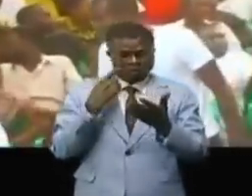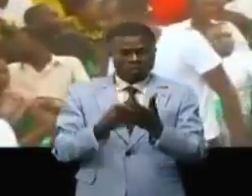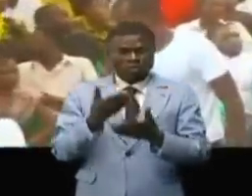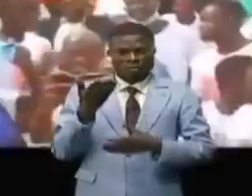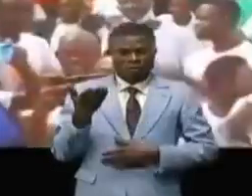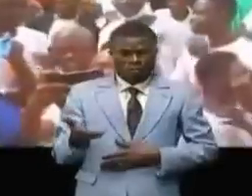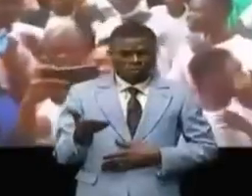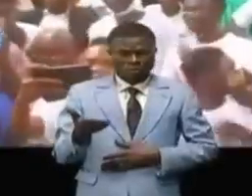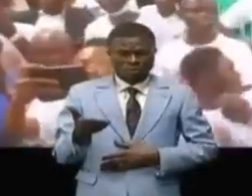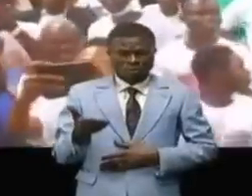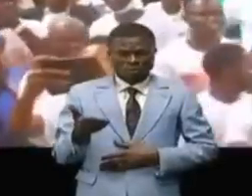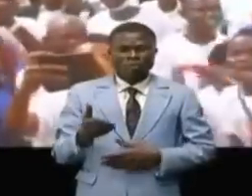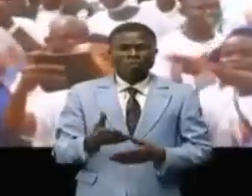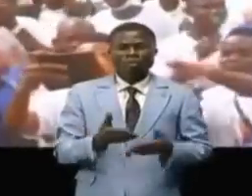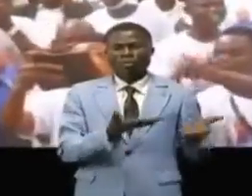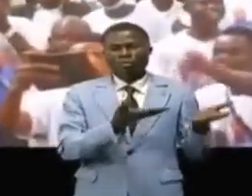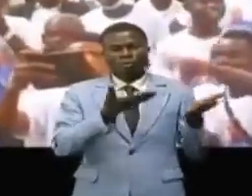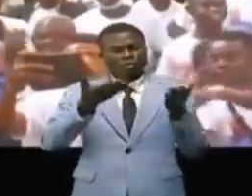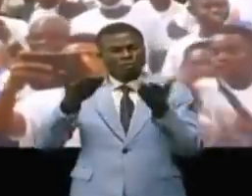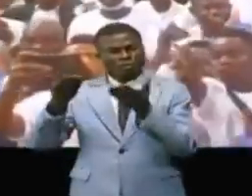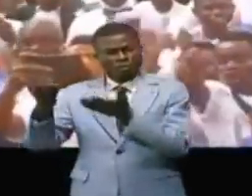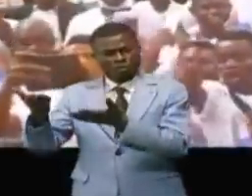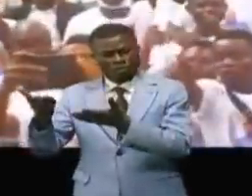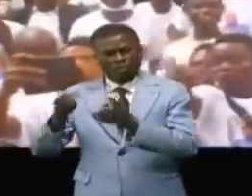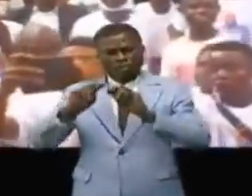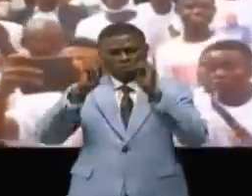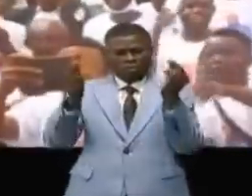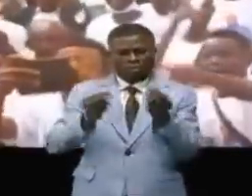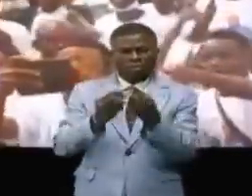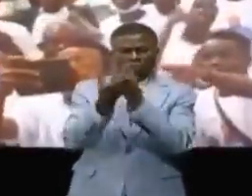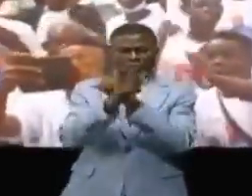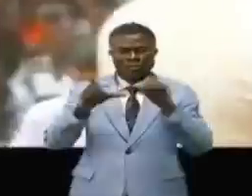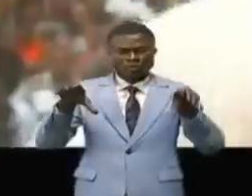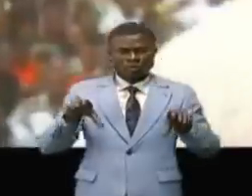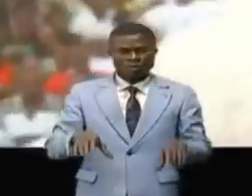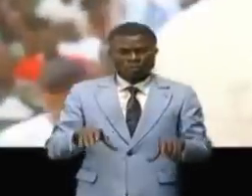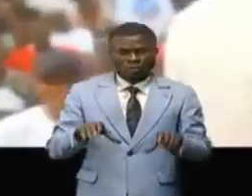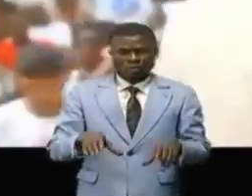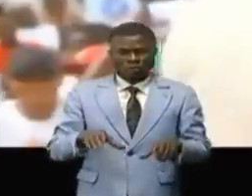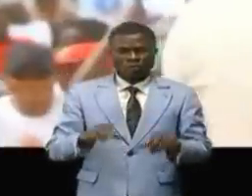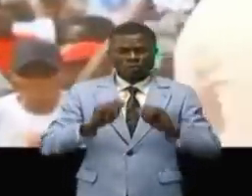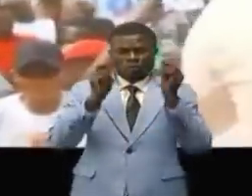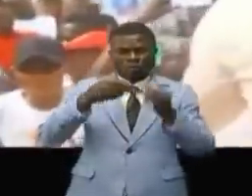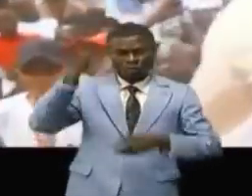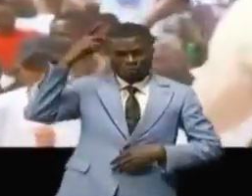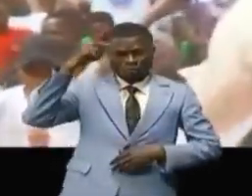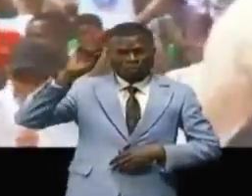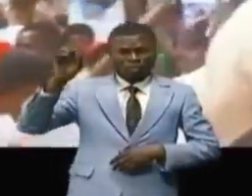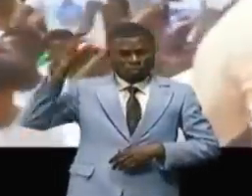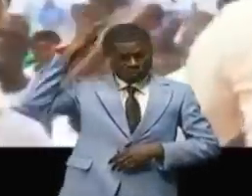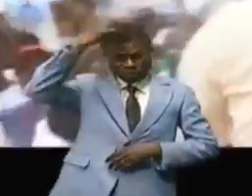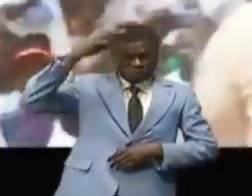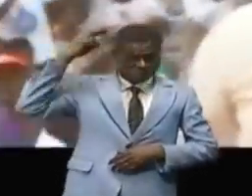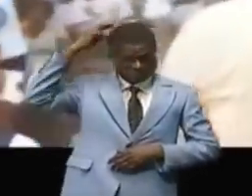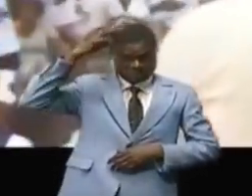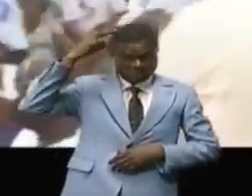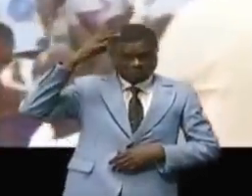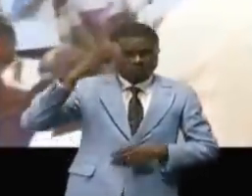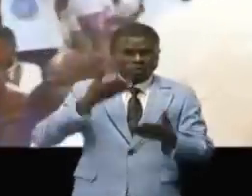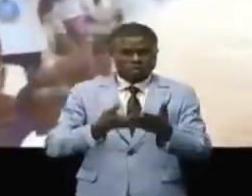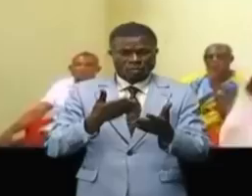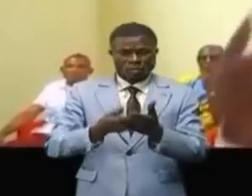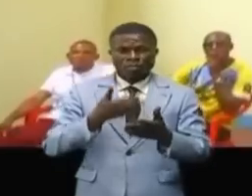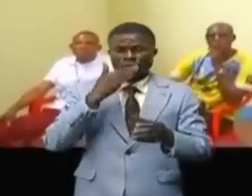a GT son dévolu sur les mouvements de libération du Congo parti cher à Jean-Pierre Bemba avec cette